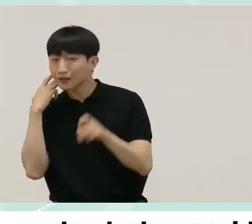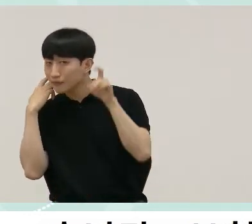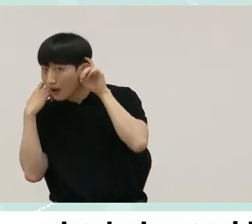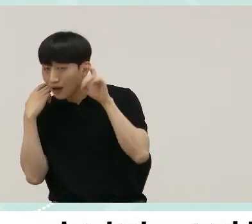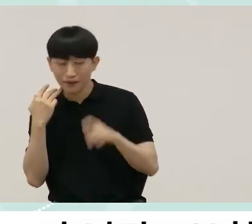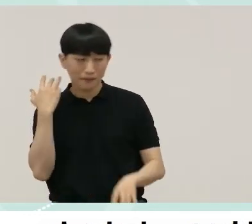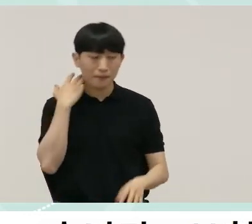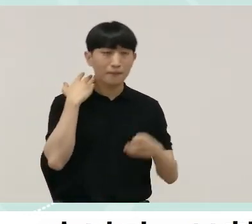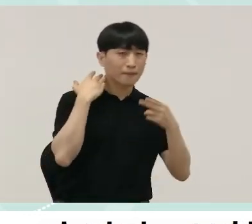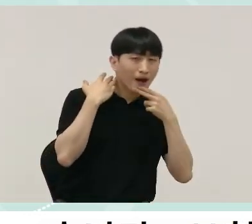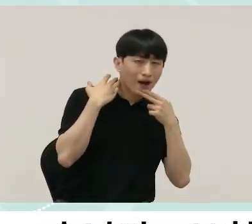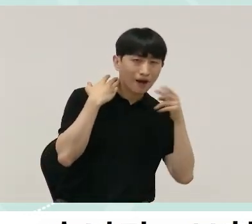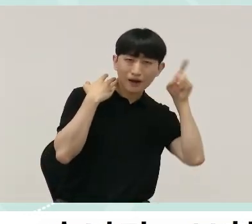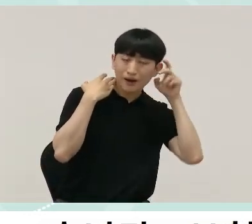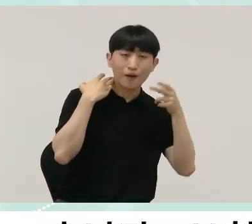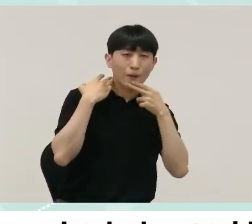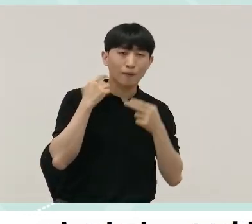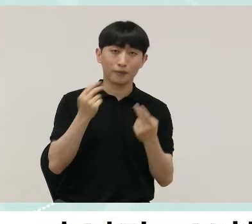1년째 지났을 때